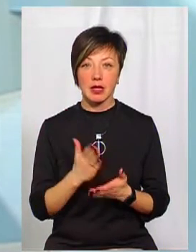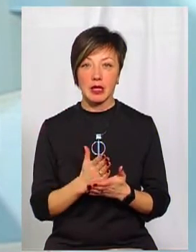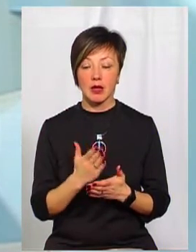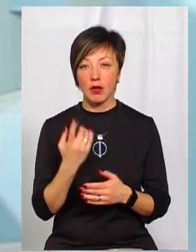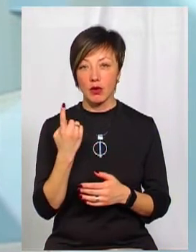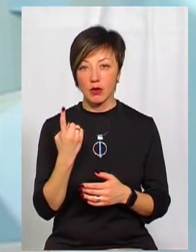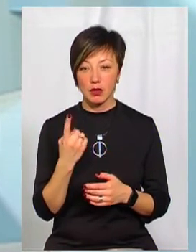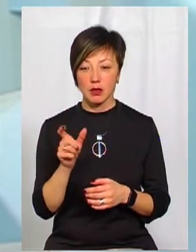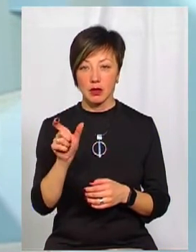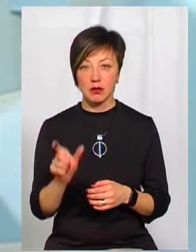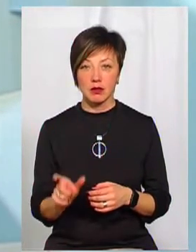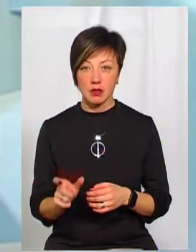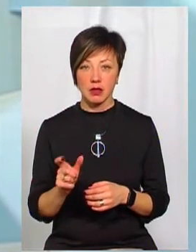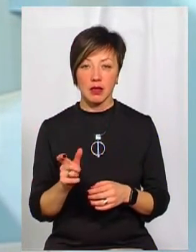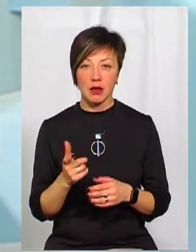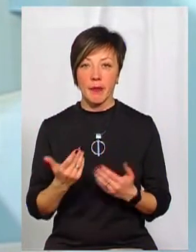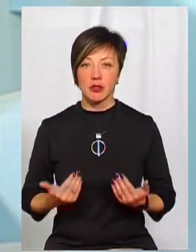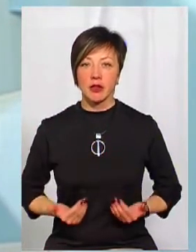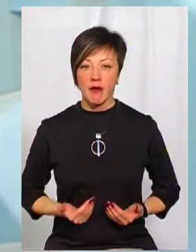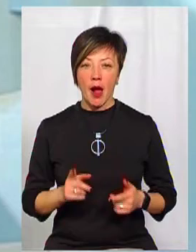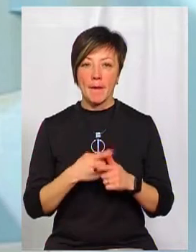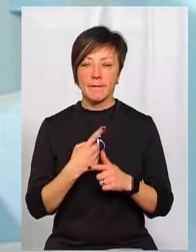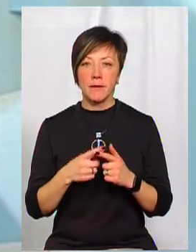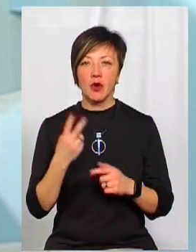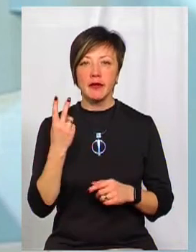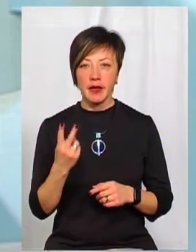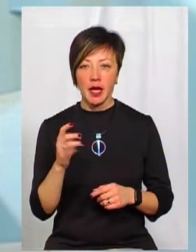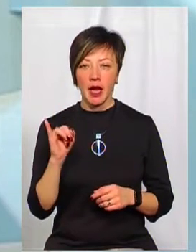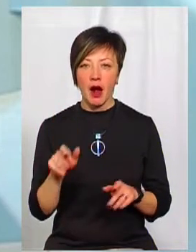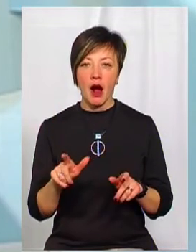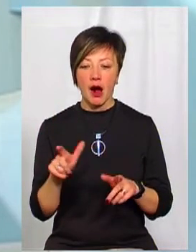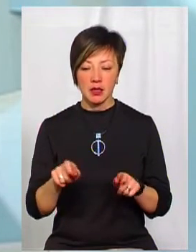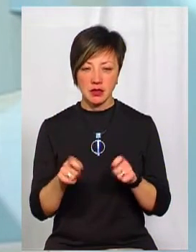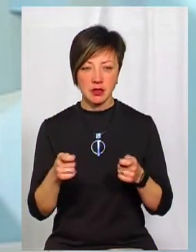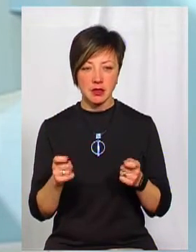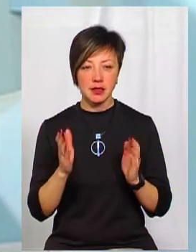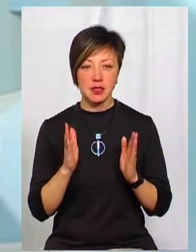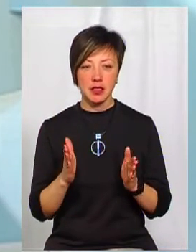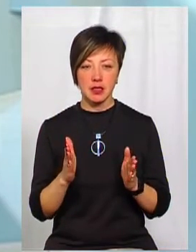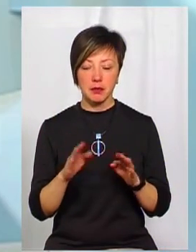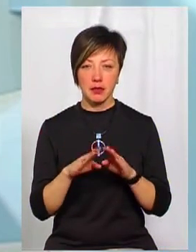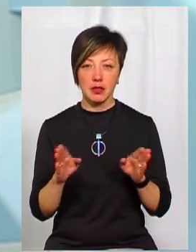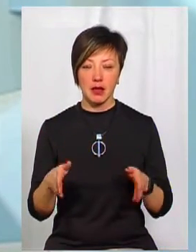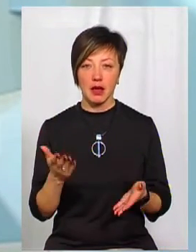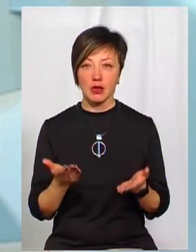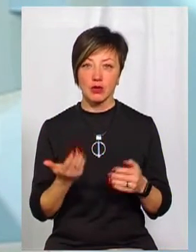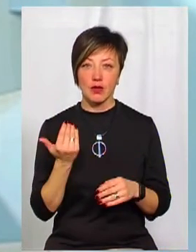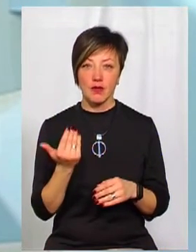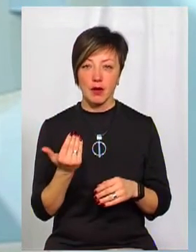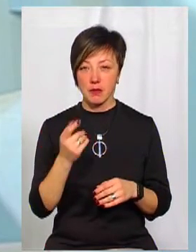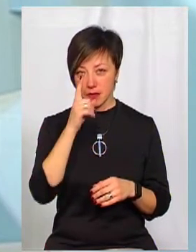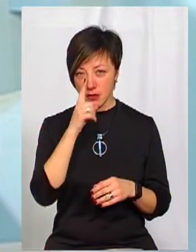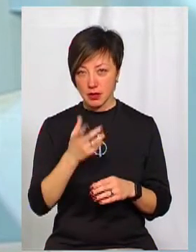є тільки там один проживаючий, одна людина проживає там або дві, і з газових приладів тільки газова плита. Якщо вам